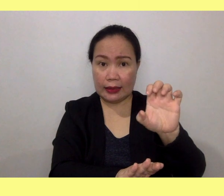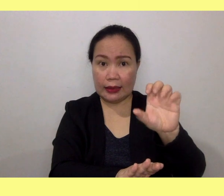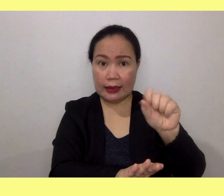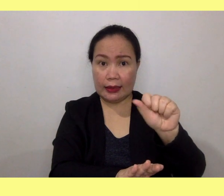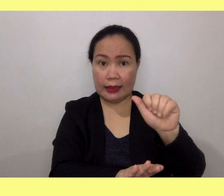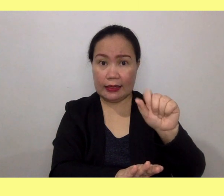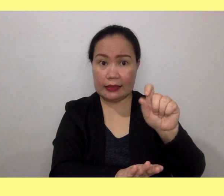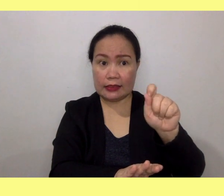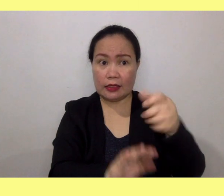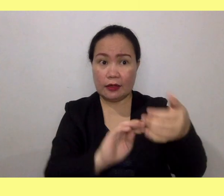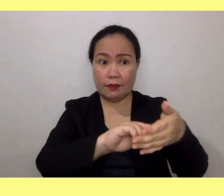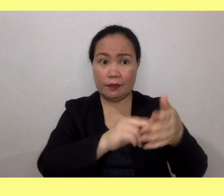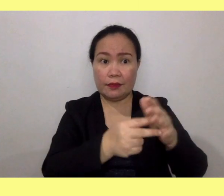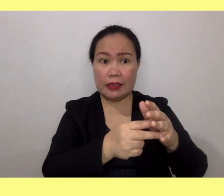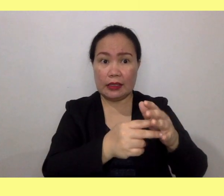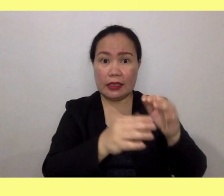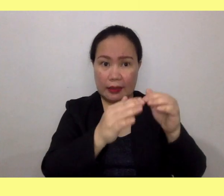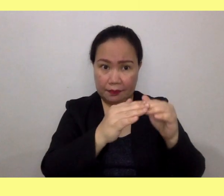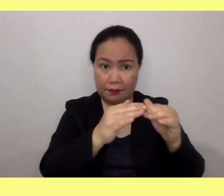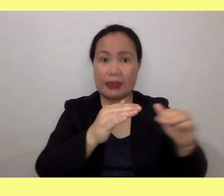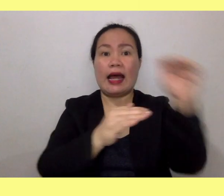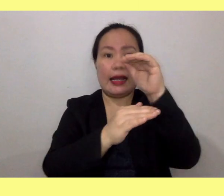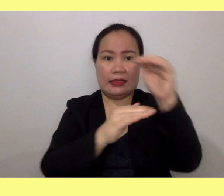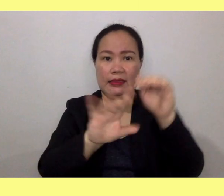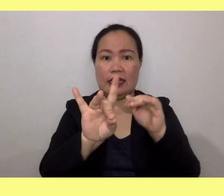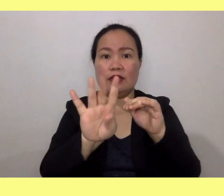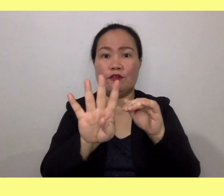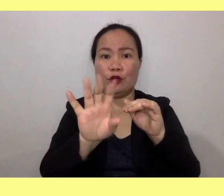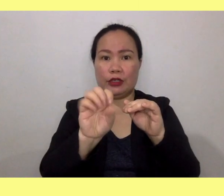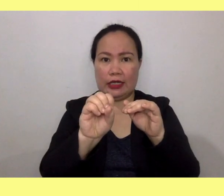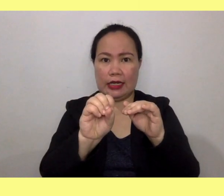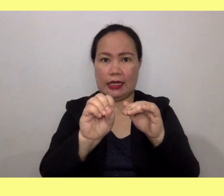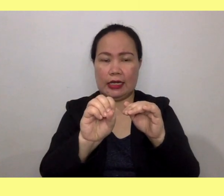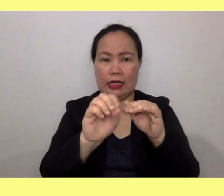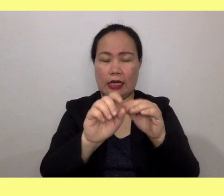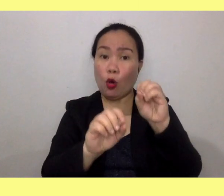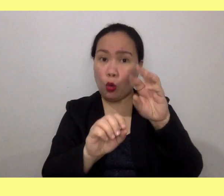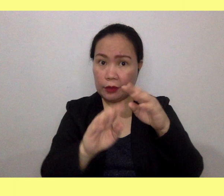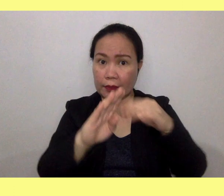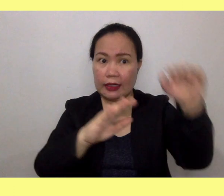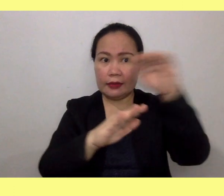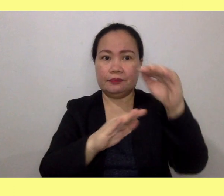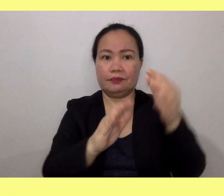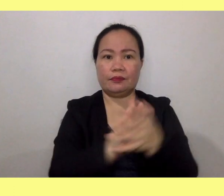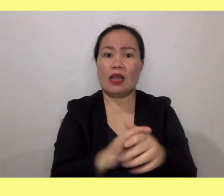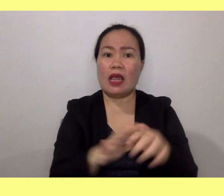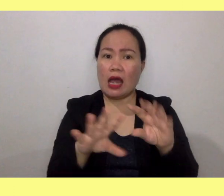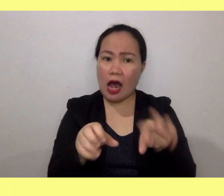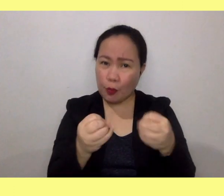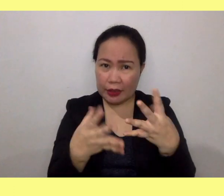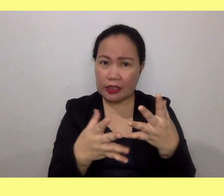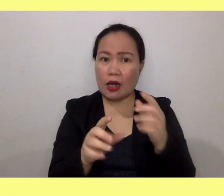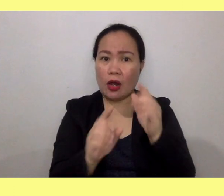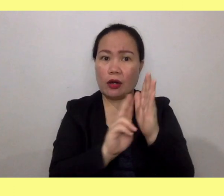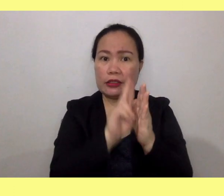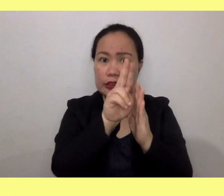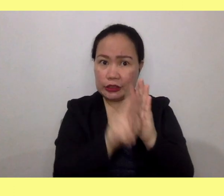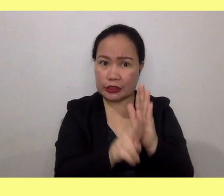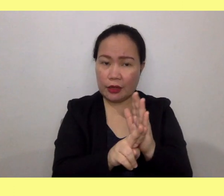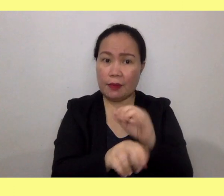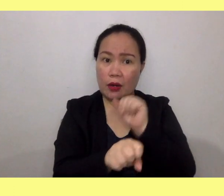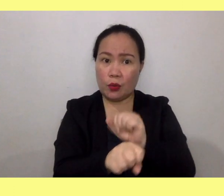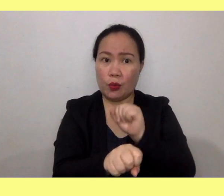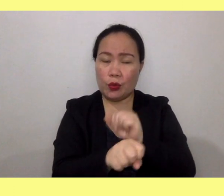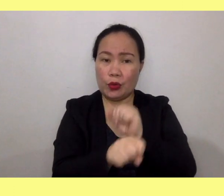ang schedule niya? Ilang oras siya dapat magtrabaho dito sa first job niya at ilang oras siya dapat magtrabaho dito sa second